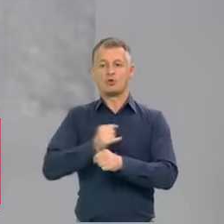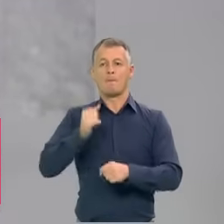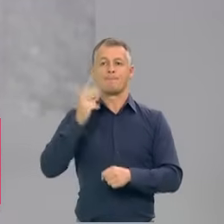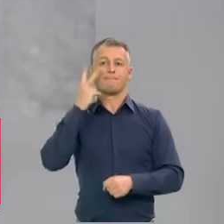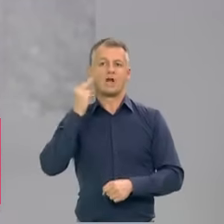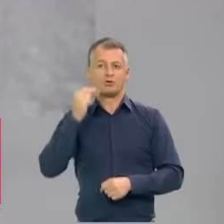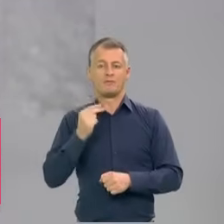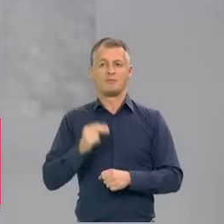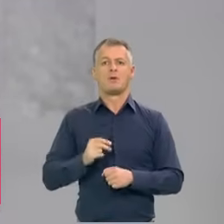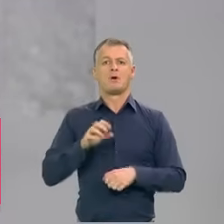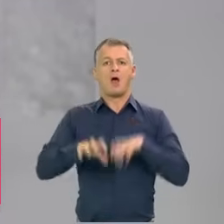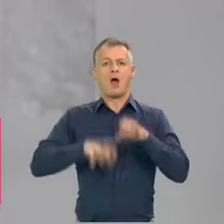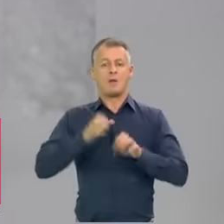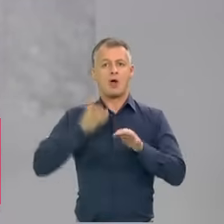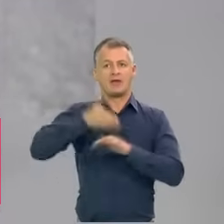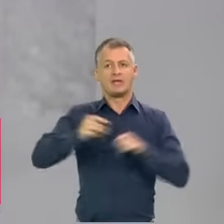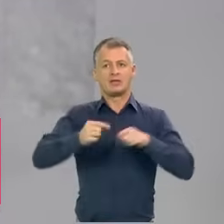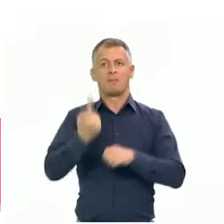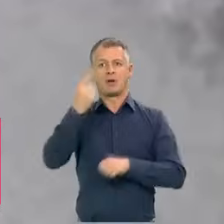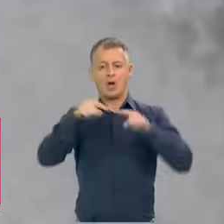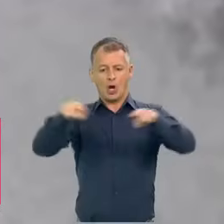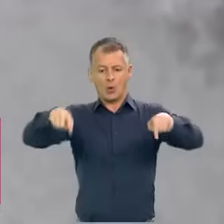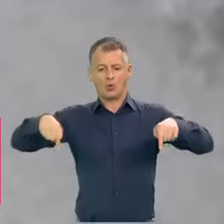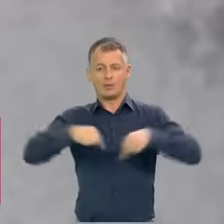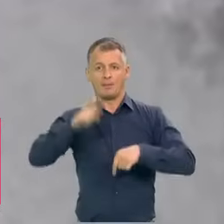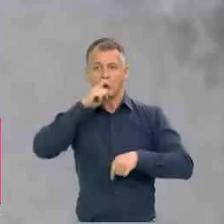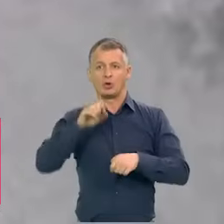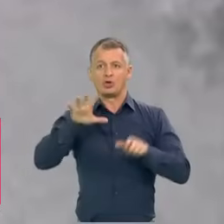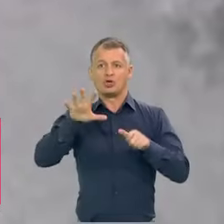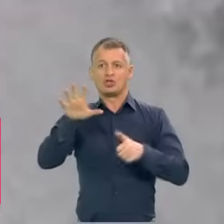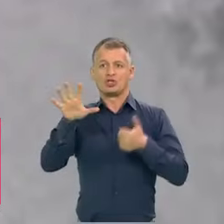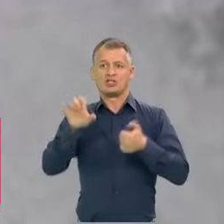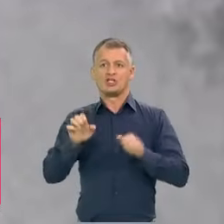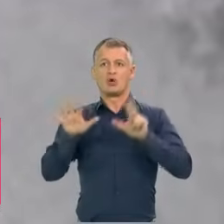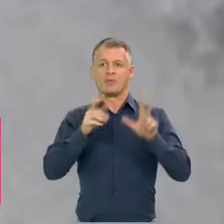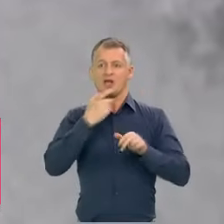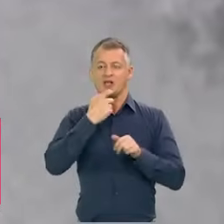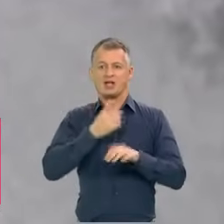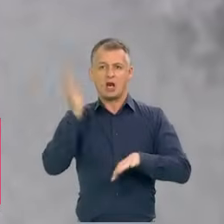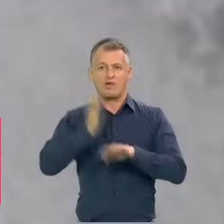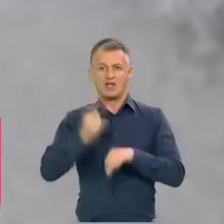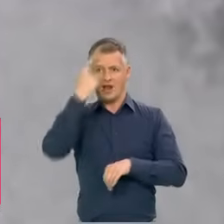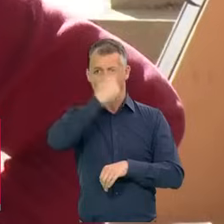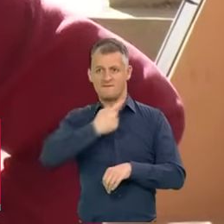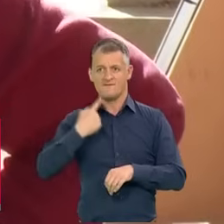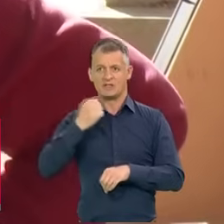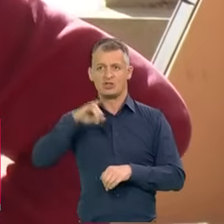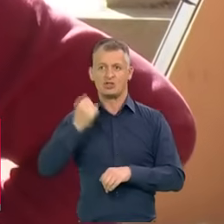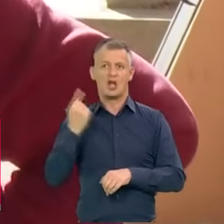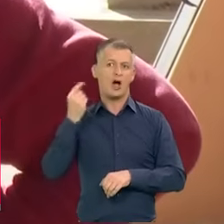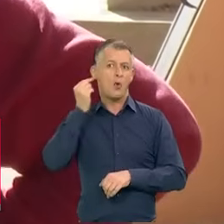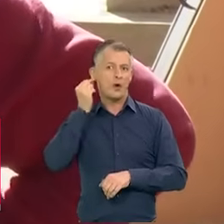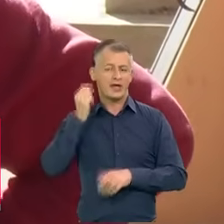a ajuns mai întâi în curtea bărbatului de 68 de ani pe care l a rănit în zona capului la față și ureche Noi avem un